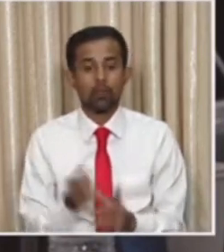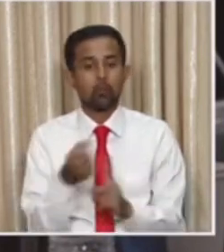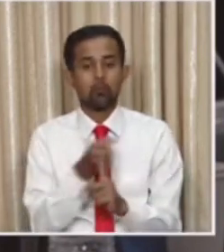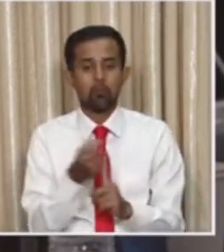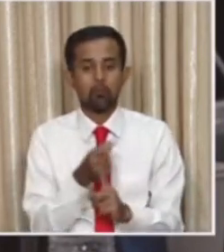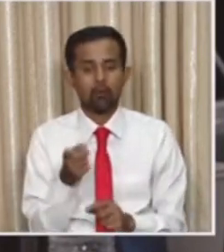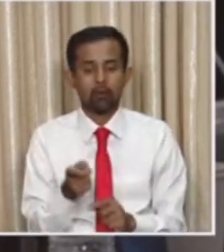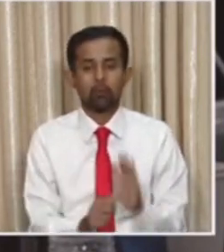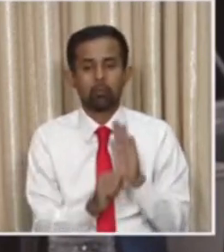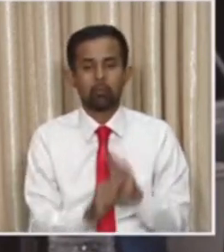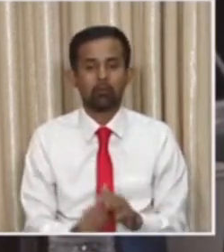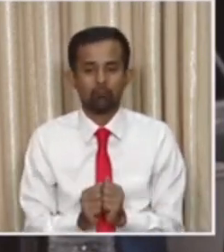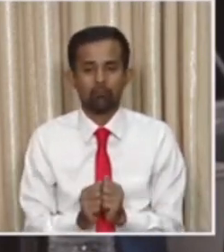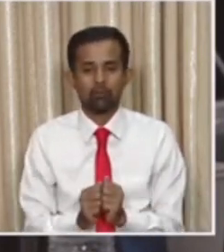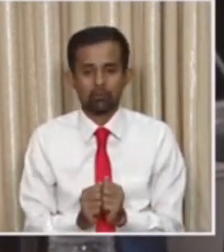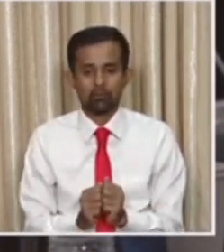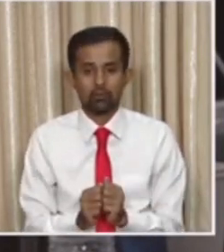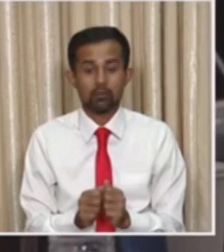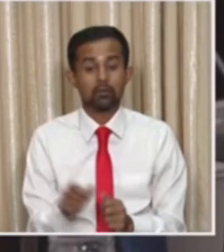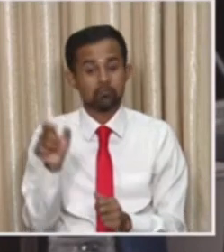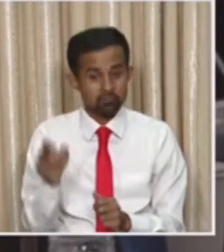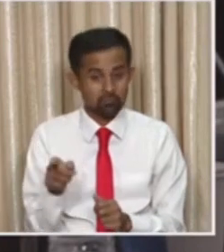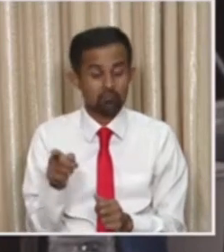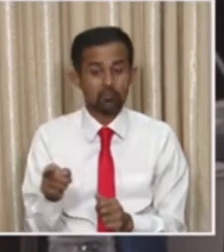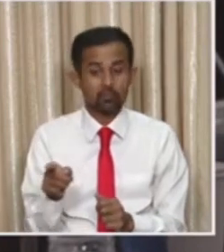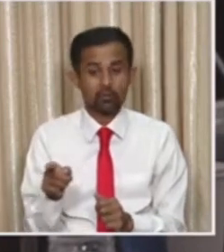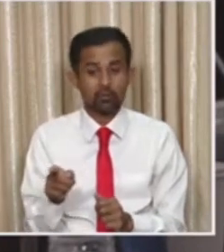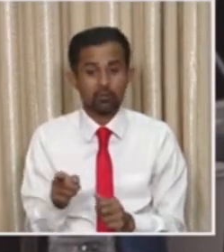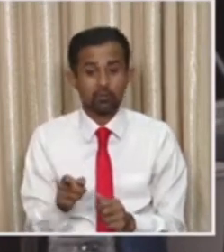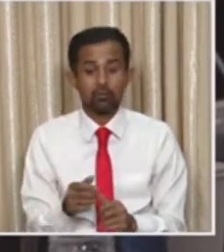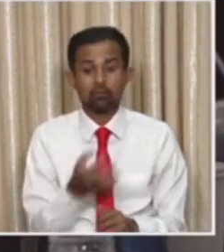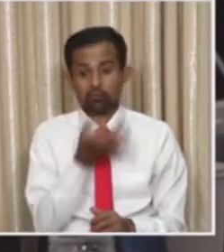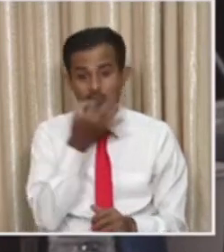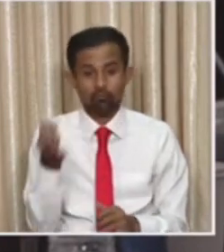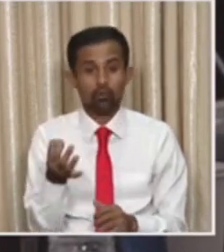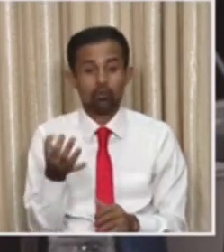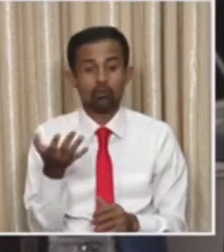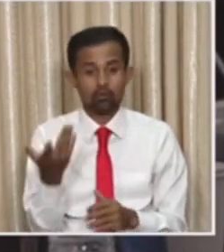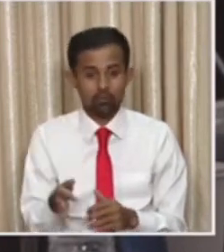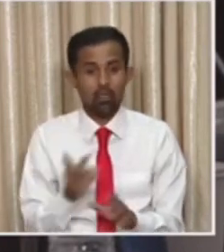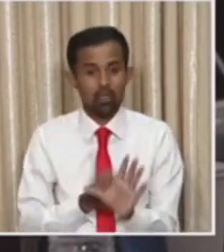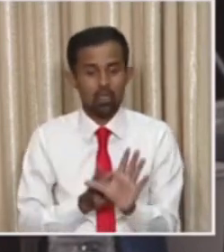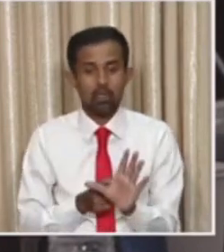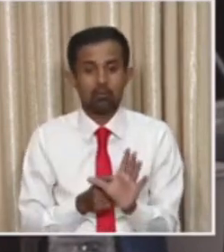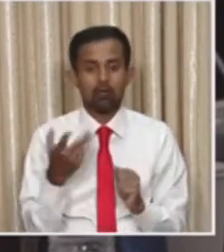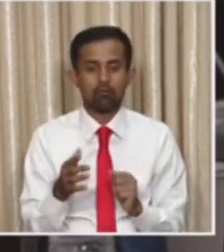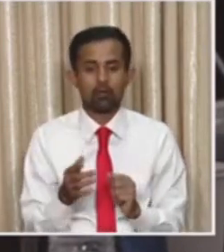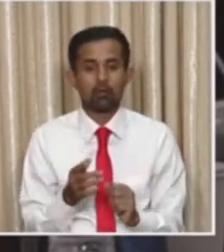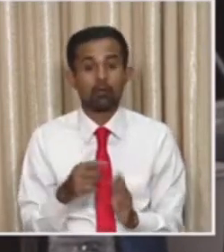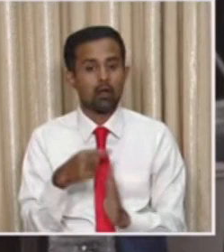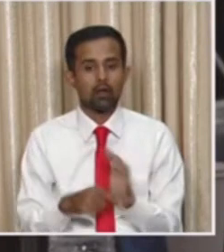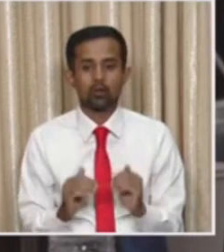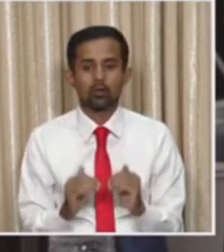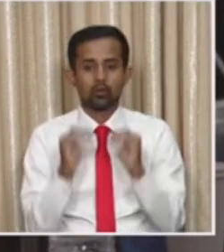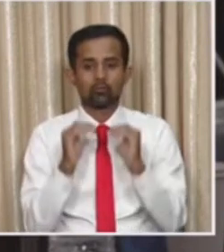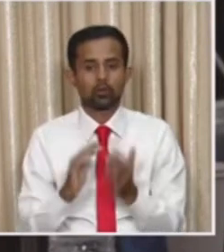அந்த ஊழல்வாதிகளை பாதுகாப்பதும் அவர்களை பலப்படுத்துவதும் தொடர்ந்து நடந்து கொண்டிருக்கும். அது ஒருபொழுதும் நாட்டை கட்டியெழுப்புவதற்கு உதவப் போவதில்லை. ஆகவே